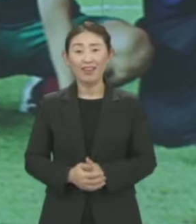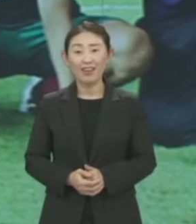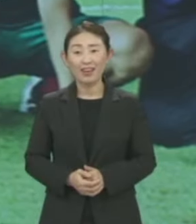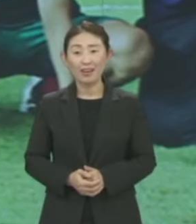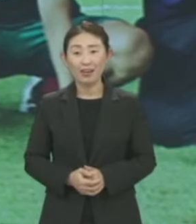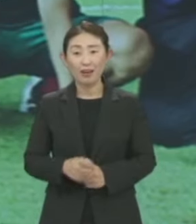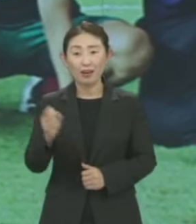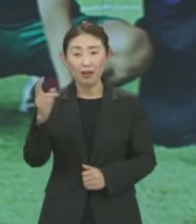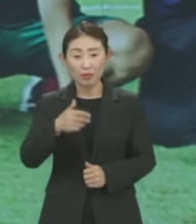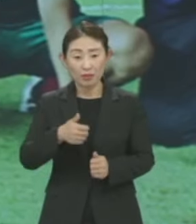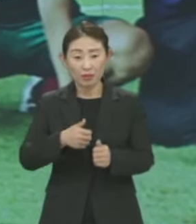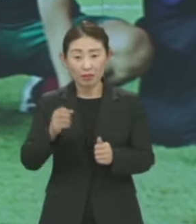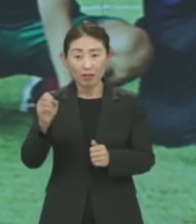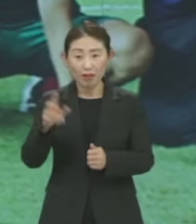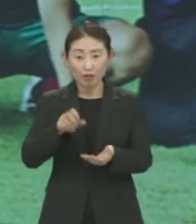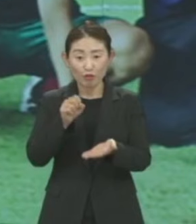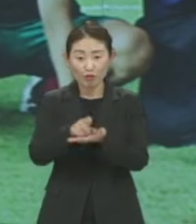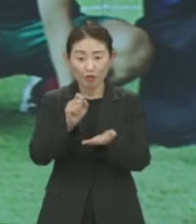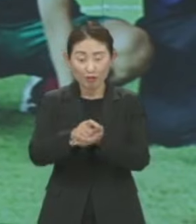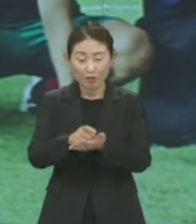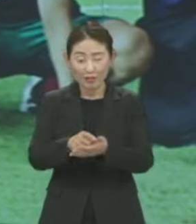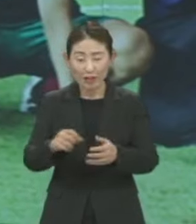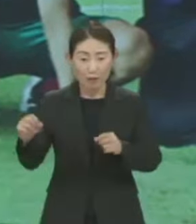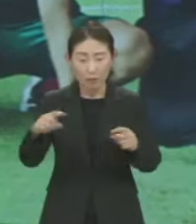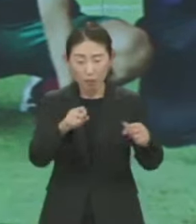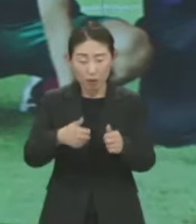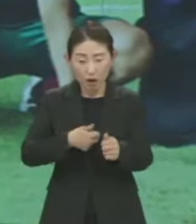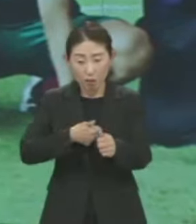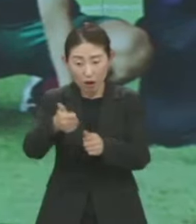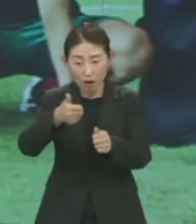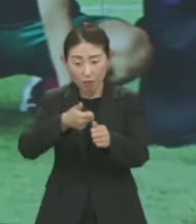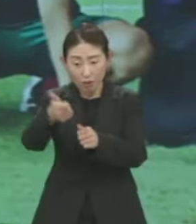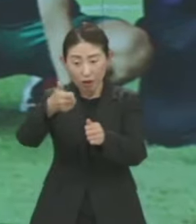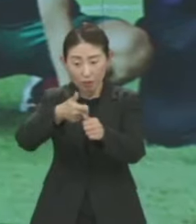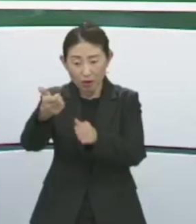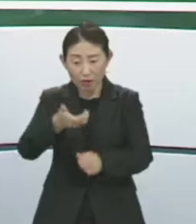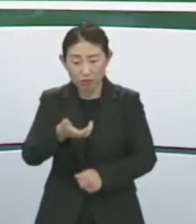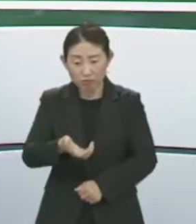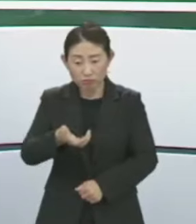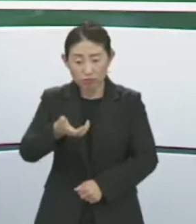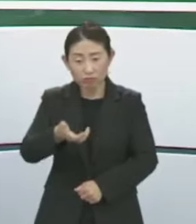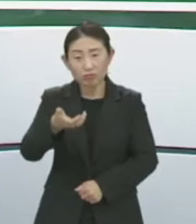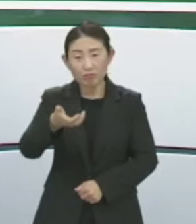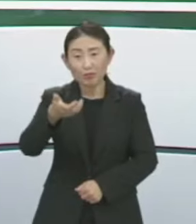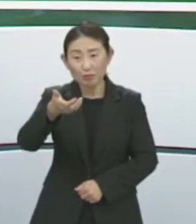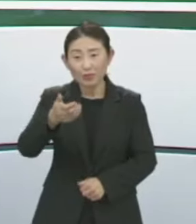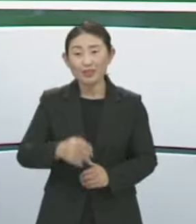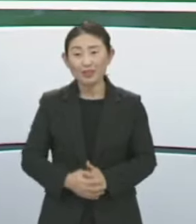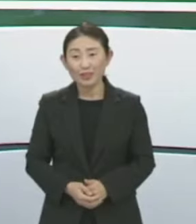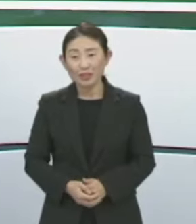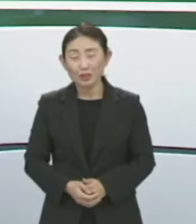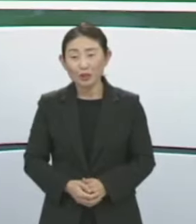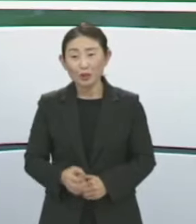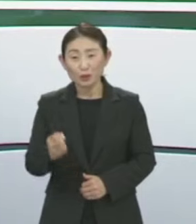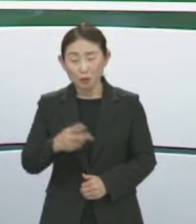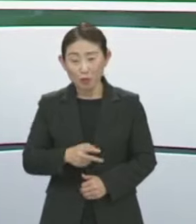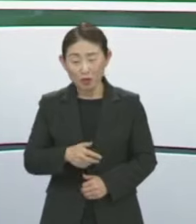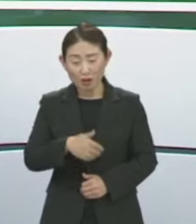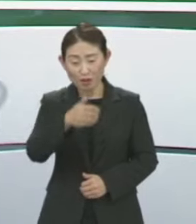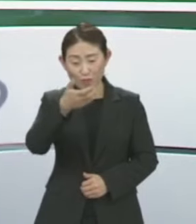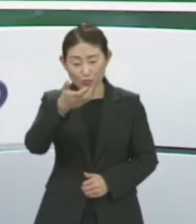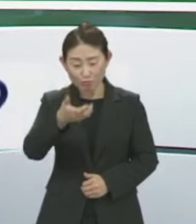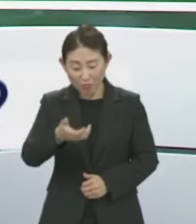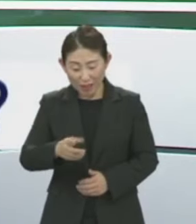서서히 팀이 경기력이 살아나면서이기는 경기가 많아지고 특히 하권 팀끼리 버리는 스플 리그에서는